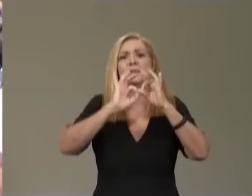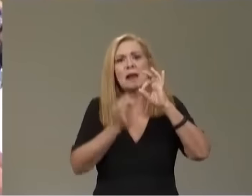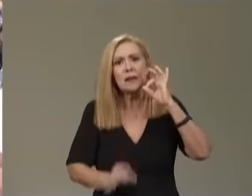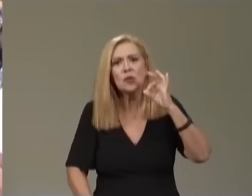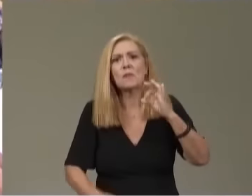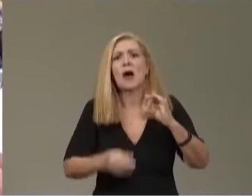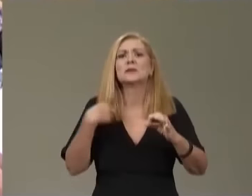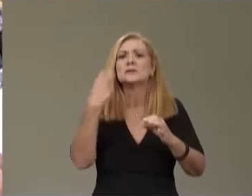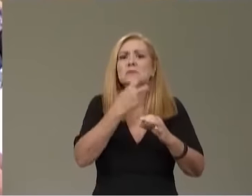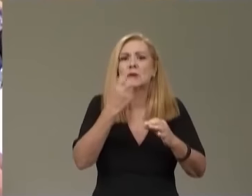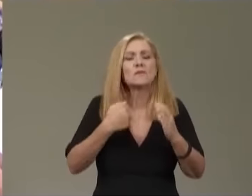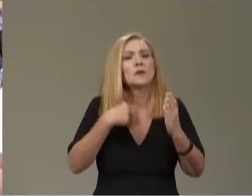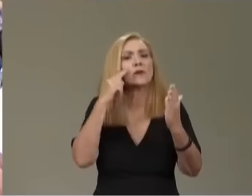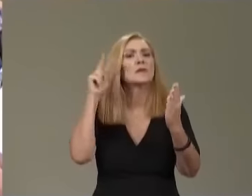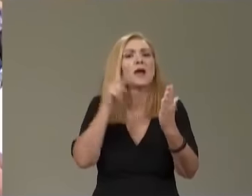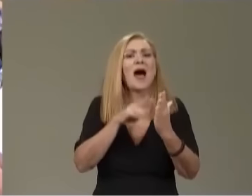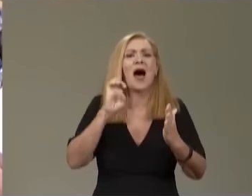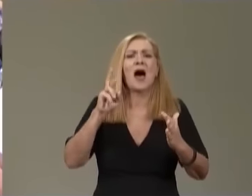ότι έχουμε